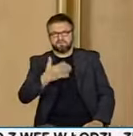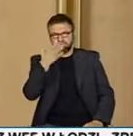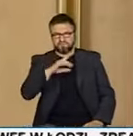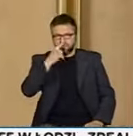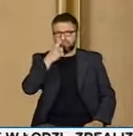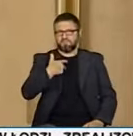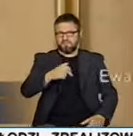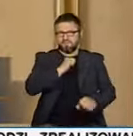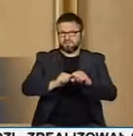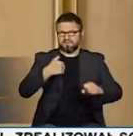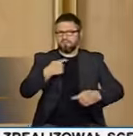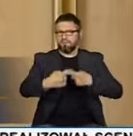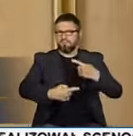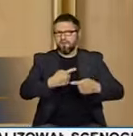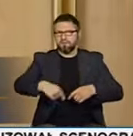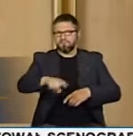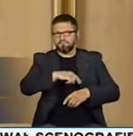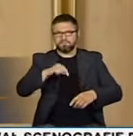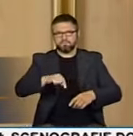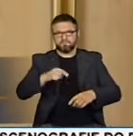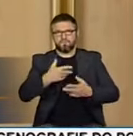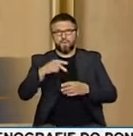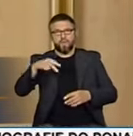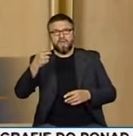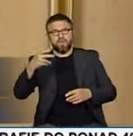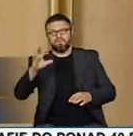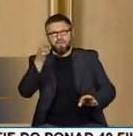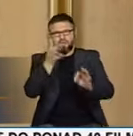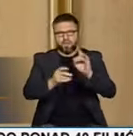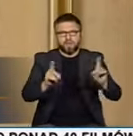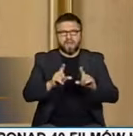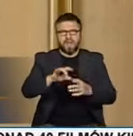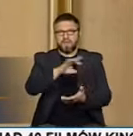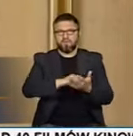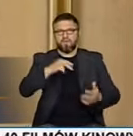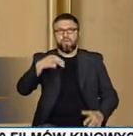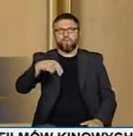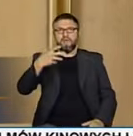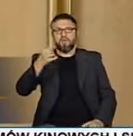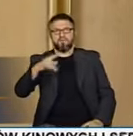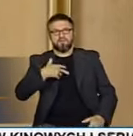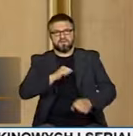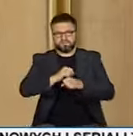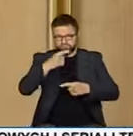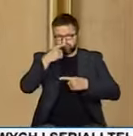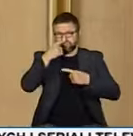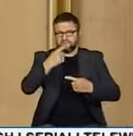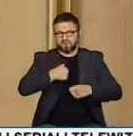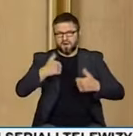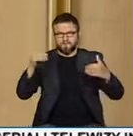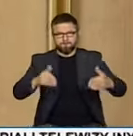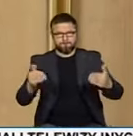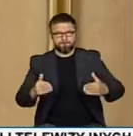tego dumna, bo pochodzę nie z Uniejowa dokładnie, ale z gminy Uniejów i no jestem bardzo dumna, że mogę